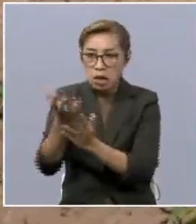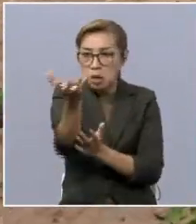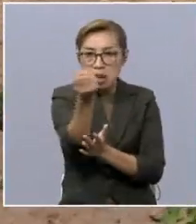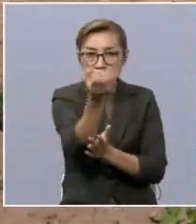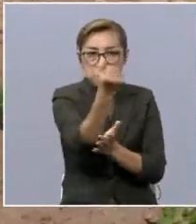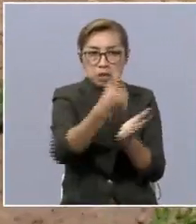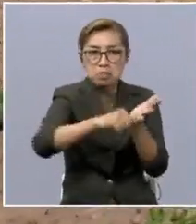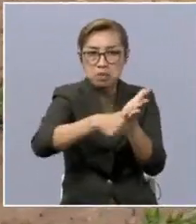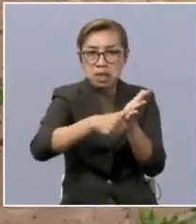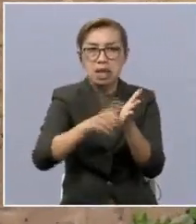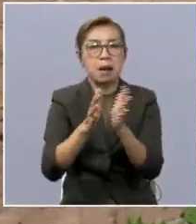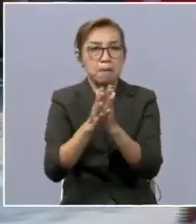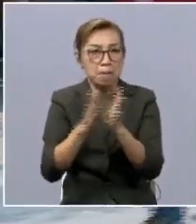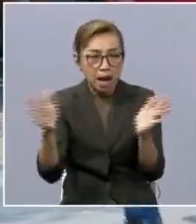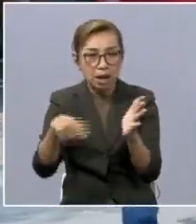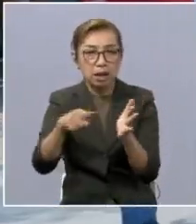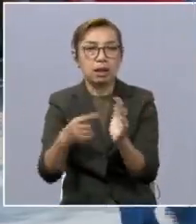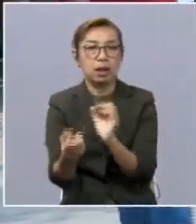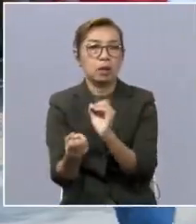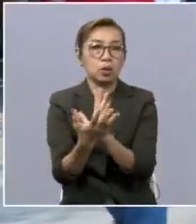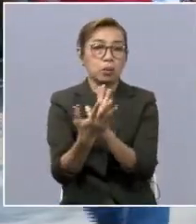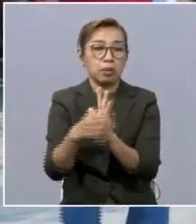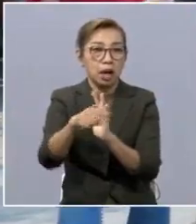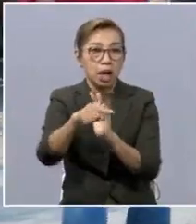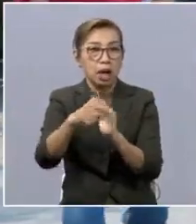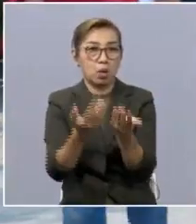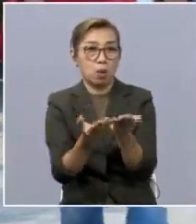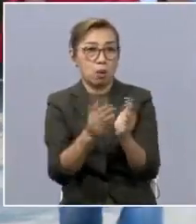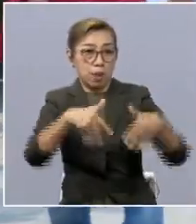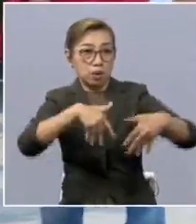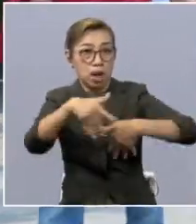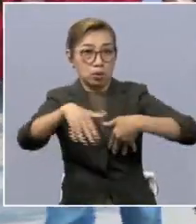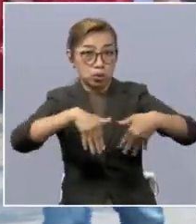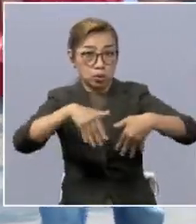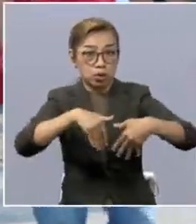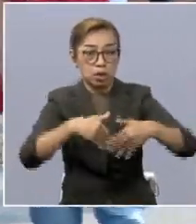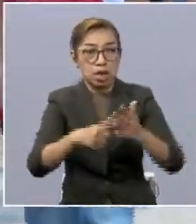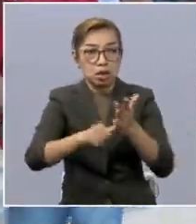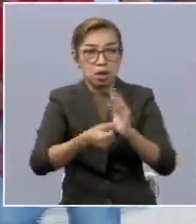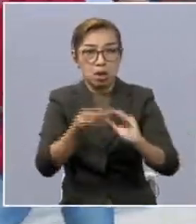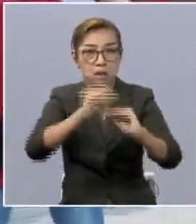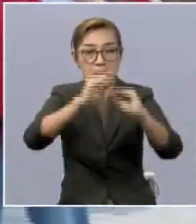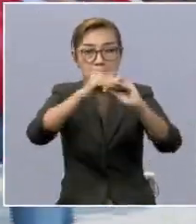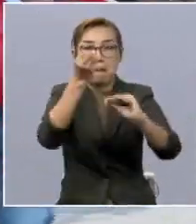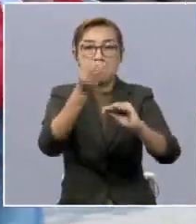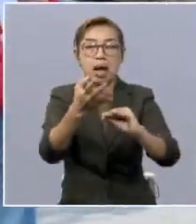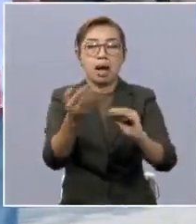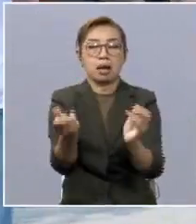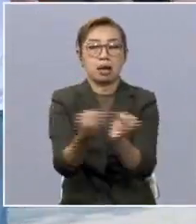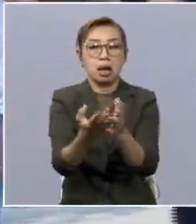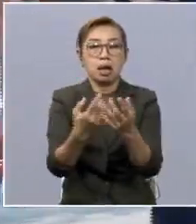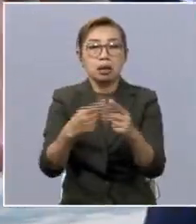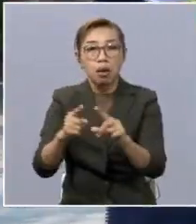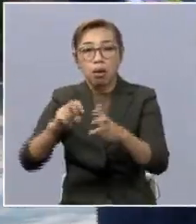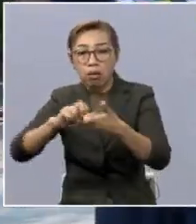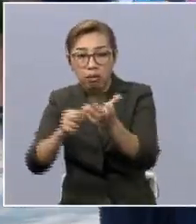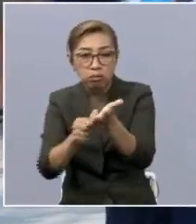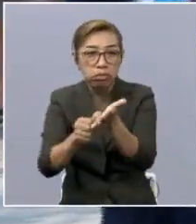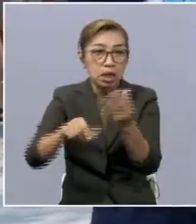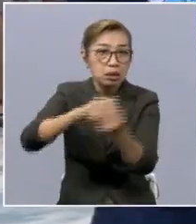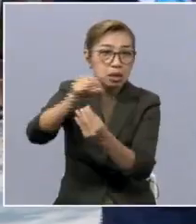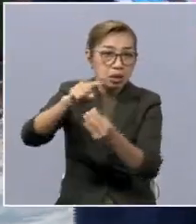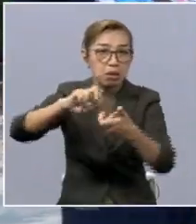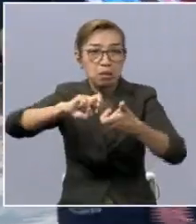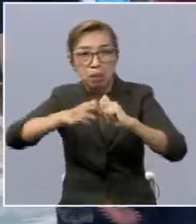ะจำนวนมหาศาลส่งผลทำให้หนี้สินต่อครัวเรือนแล้วก็ต่อประชากรเนี่ยสูงขึ้นแต่กลับไม่สามารถแก้ไขปัญหาเศรษฐกิจ